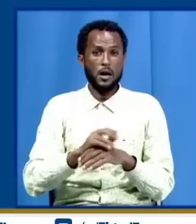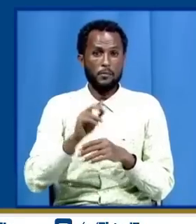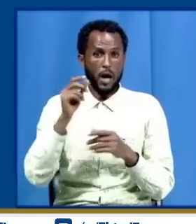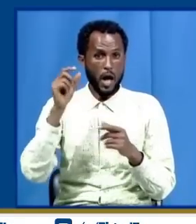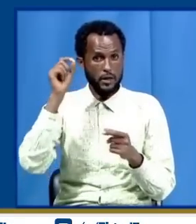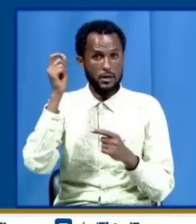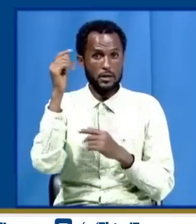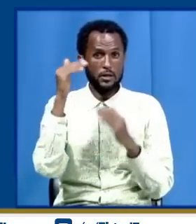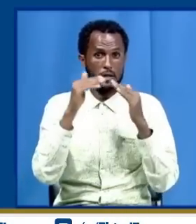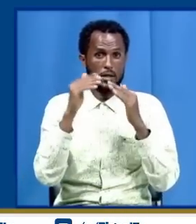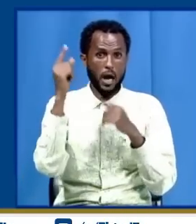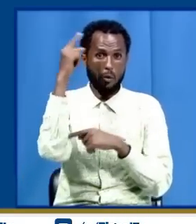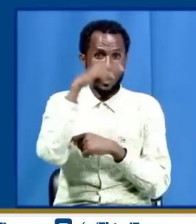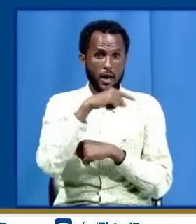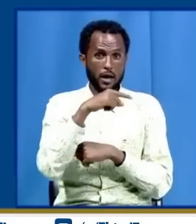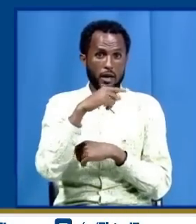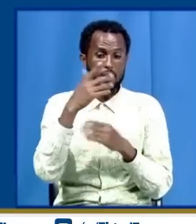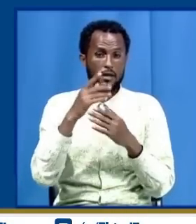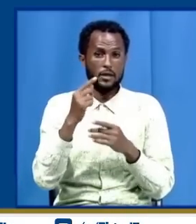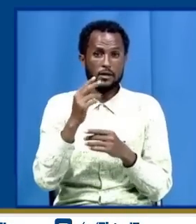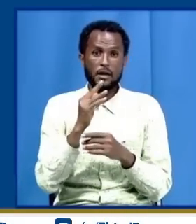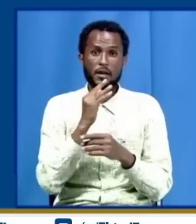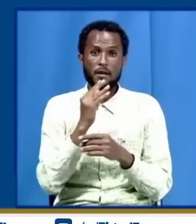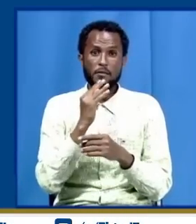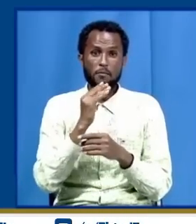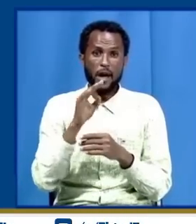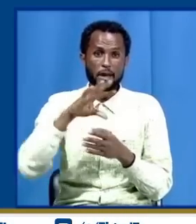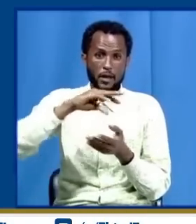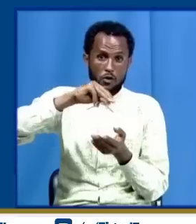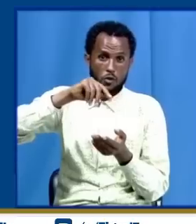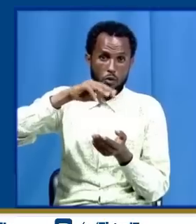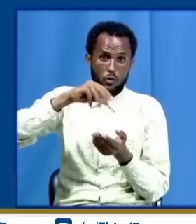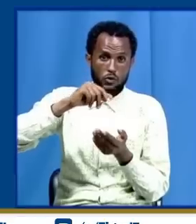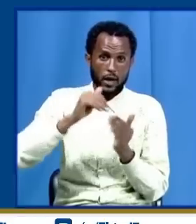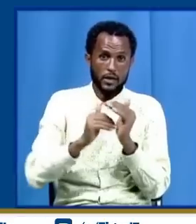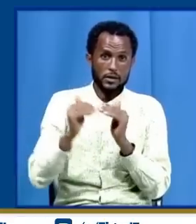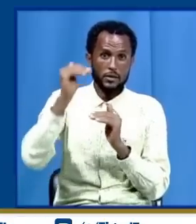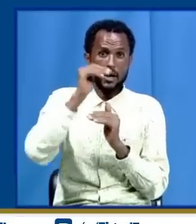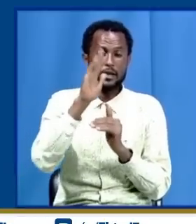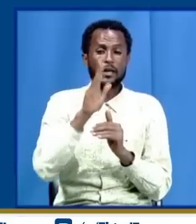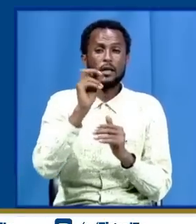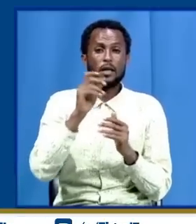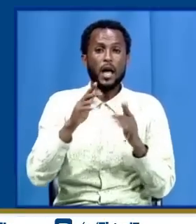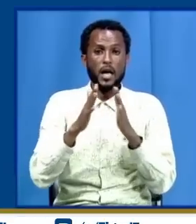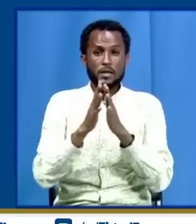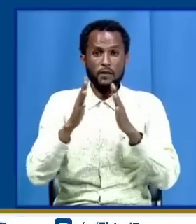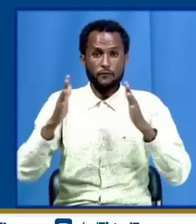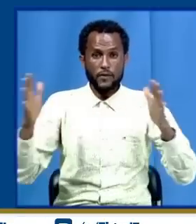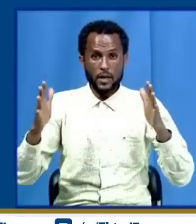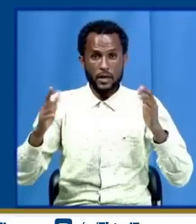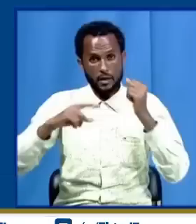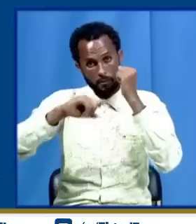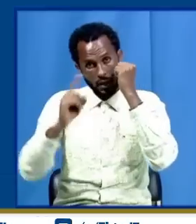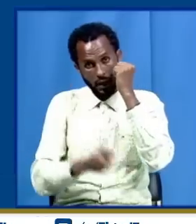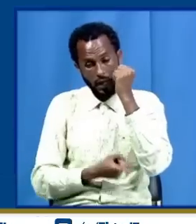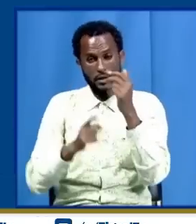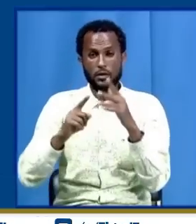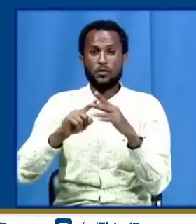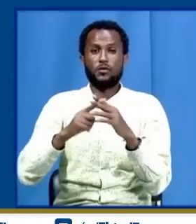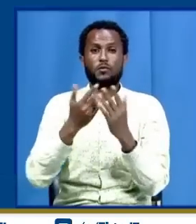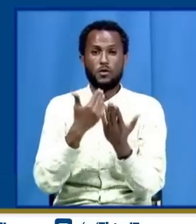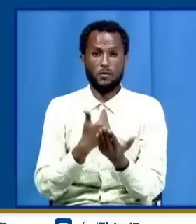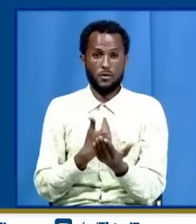ዓላ ሕረት ማይ ኩሕሊ ማይ ሑፃን ዝባን ገደናን ሰፊሕ መጥቃዕቲ ጀሚሮም ኣለዉ።